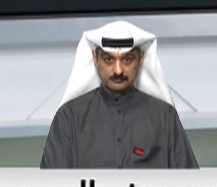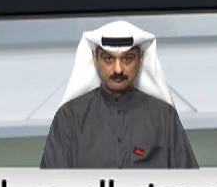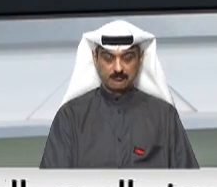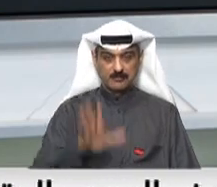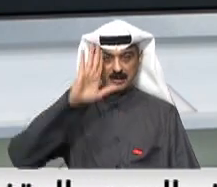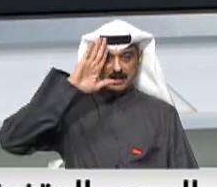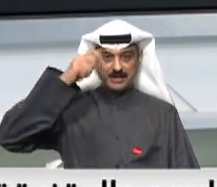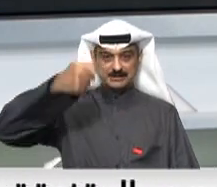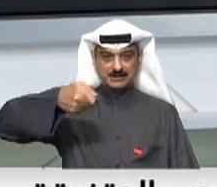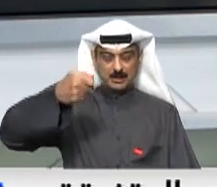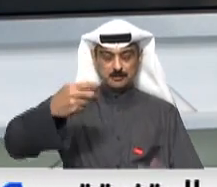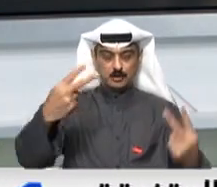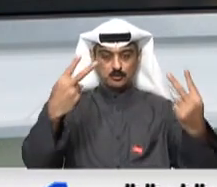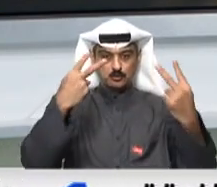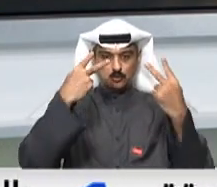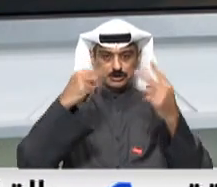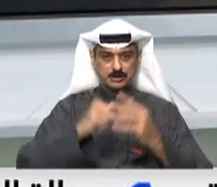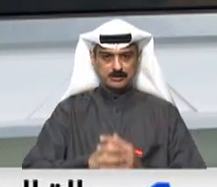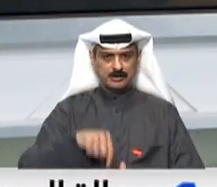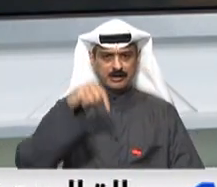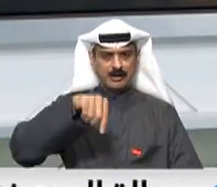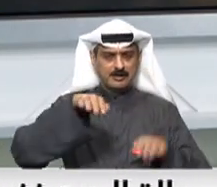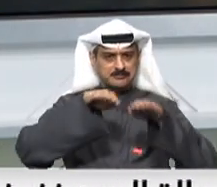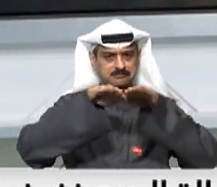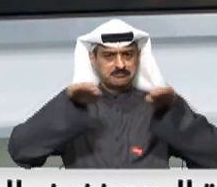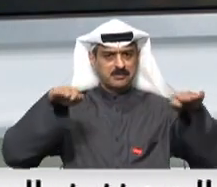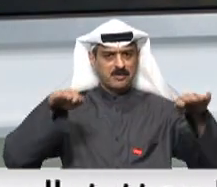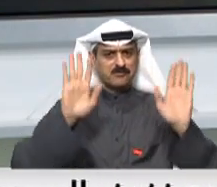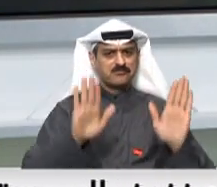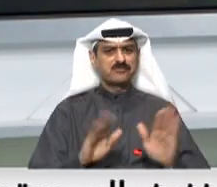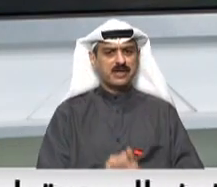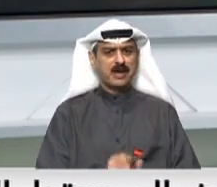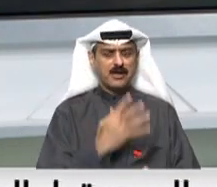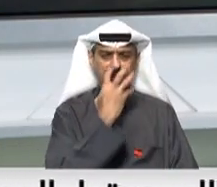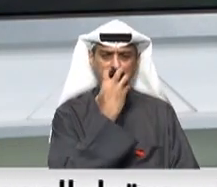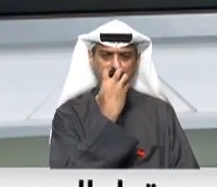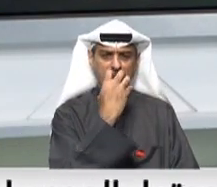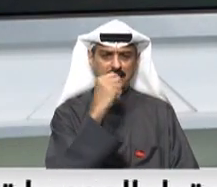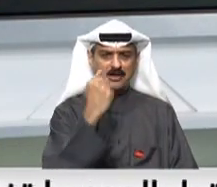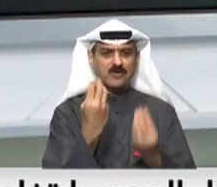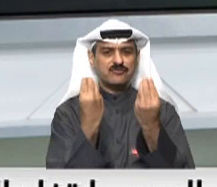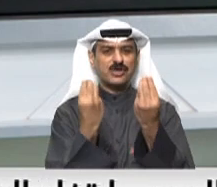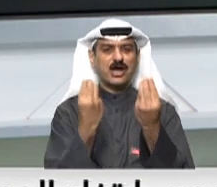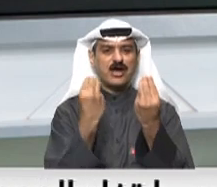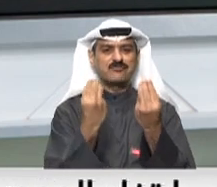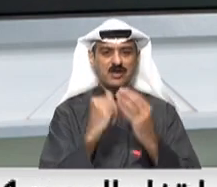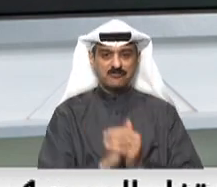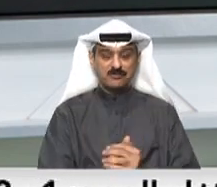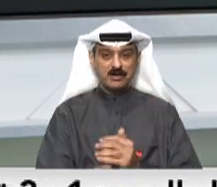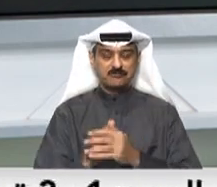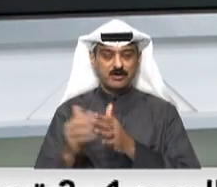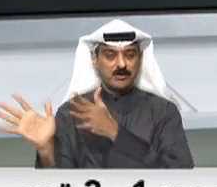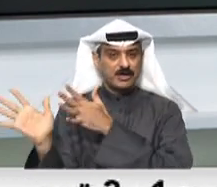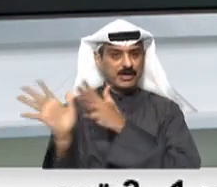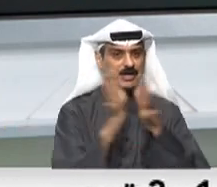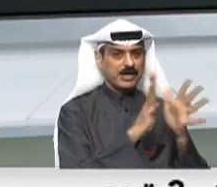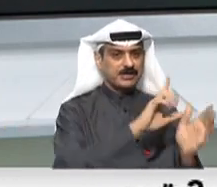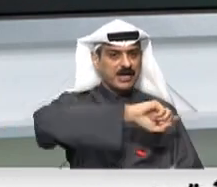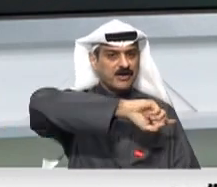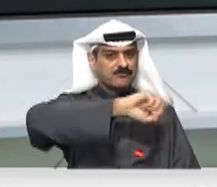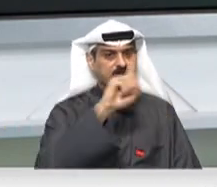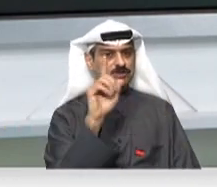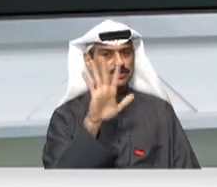السلام عليكم اعزائي المشاهدين الاجواء مستقره ودافئه وريال شماليه غربيه خفيفه لمعتدي السرعه بشكل عام